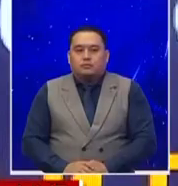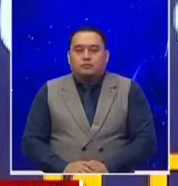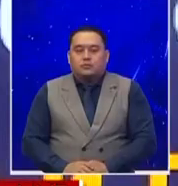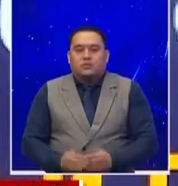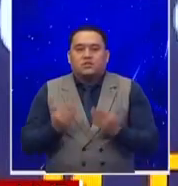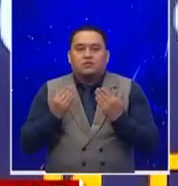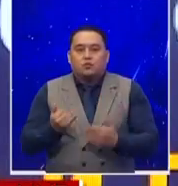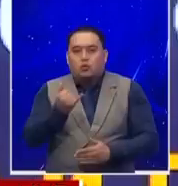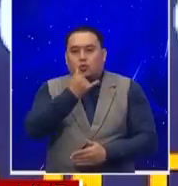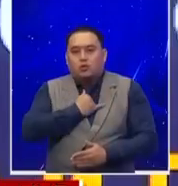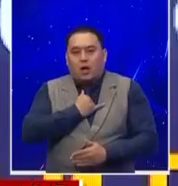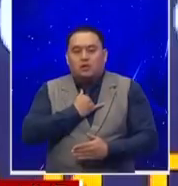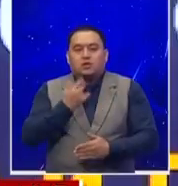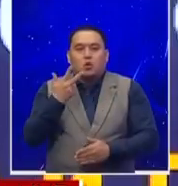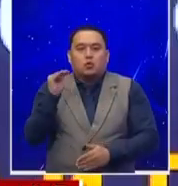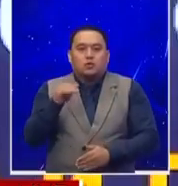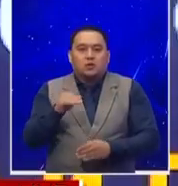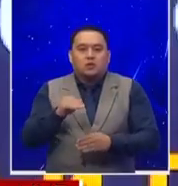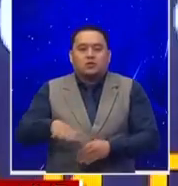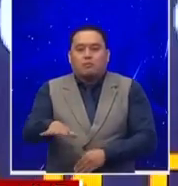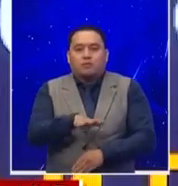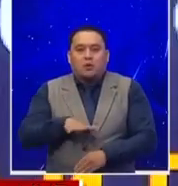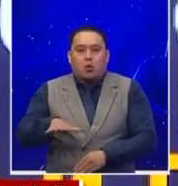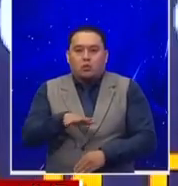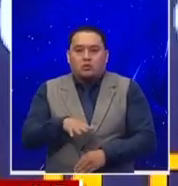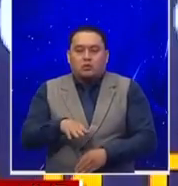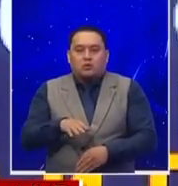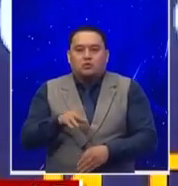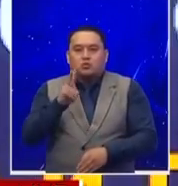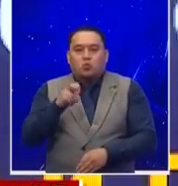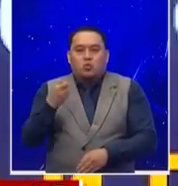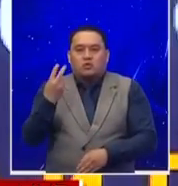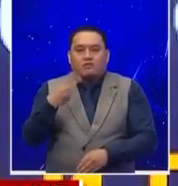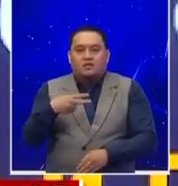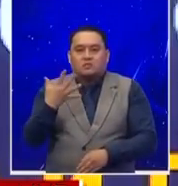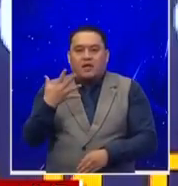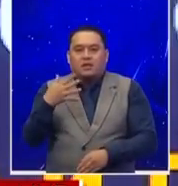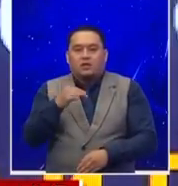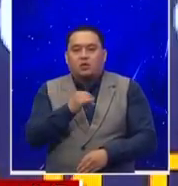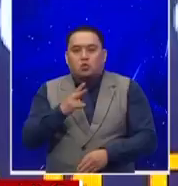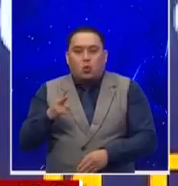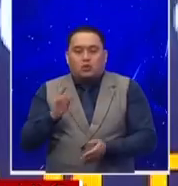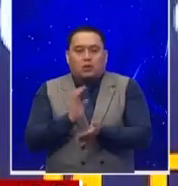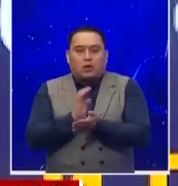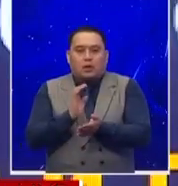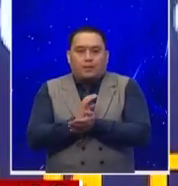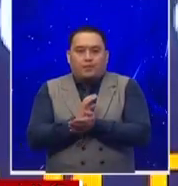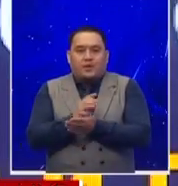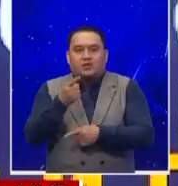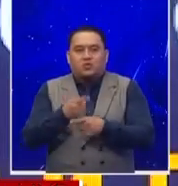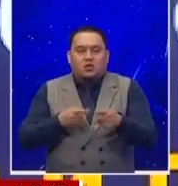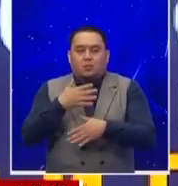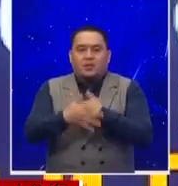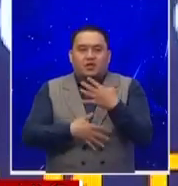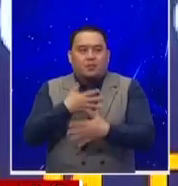На сегодня на более чем 3000 полигонах страны накоплено 125 миллионов тонн ТБО. Доля